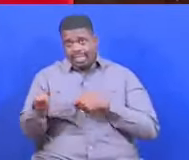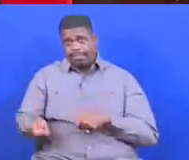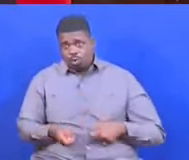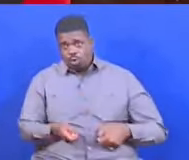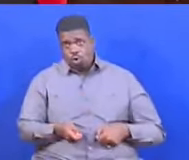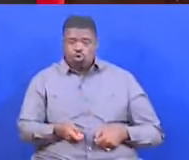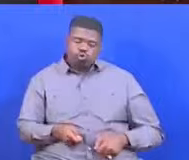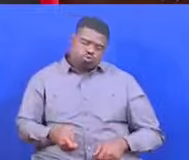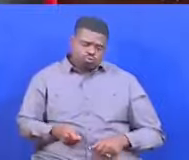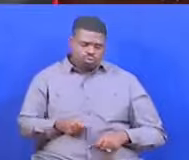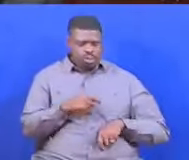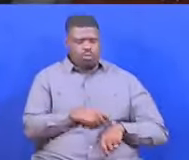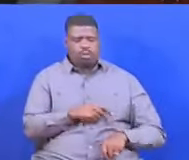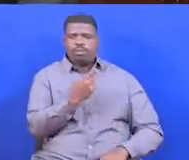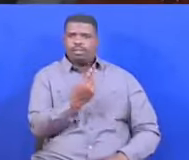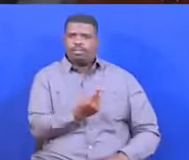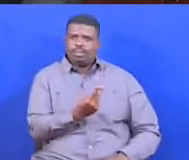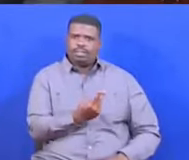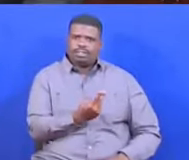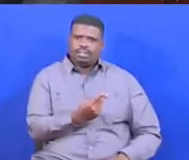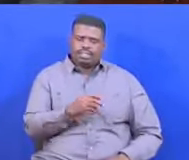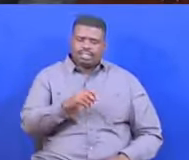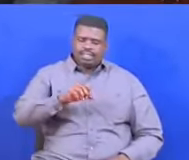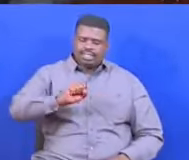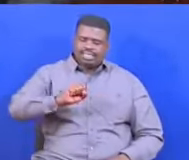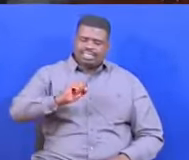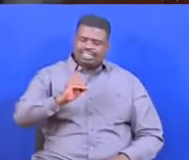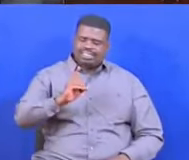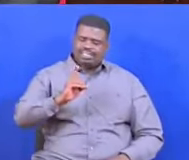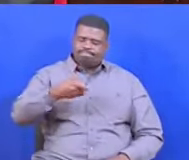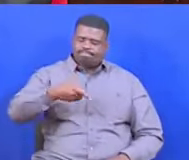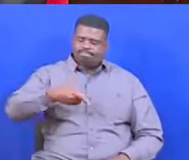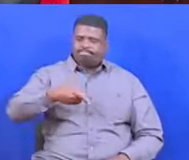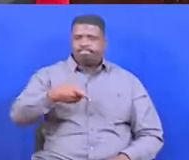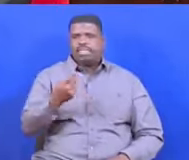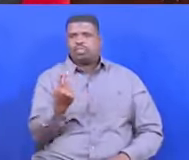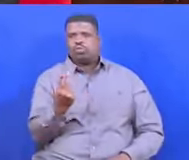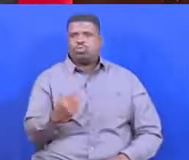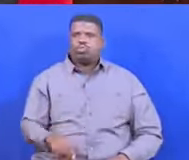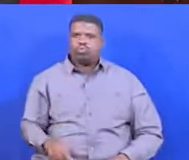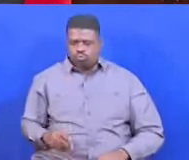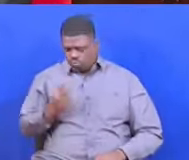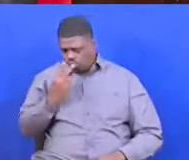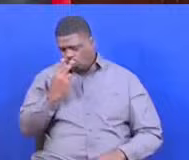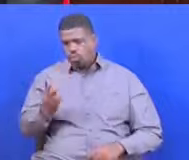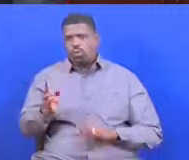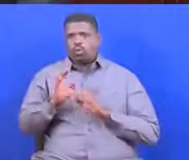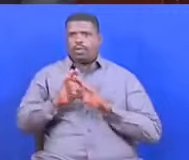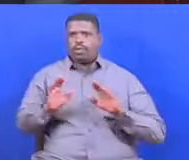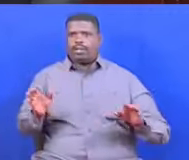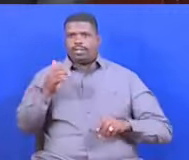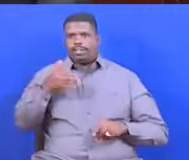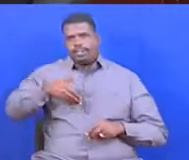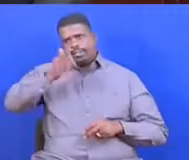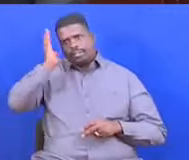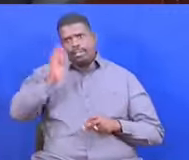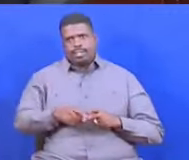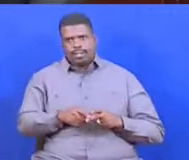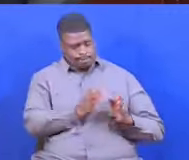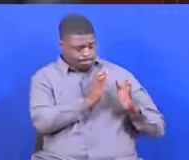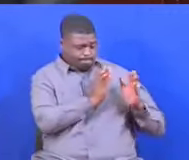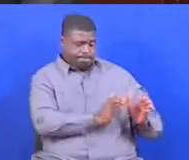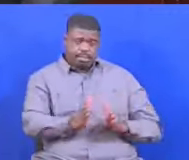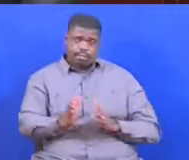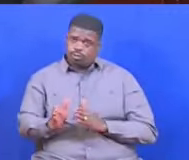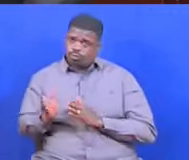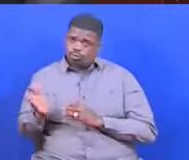hususan awamu ya pili ya SCDP2, tumeona kwamba serikali ina mpango wa kuleta